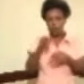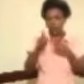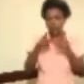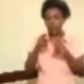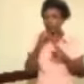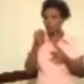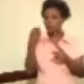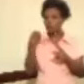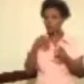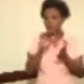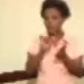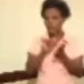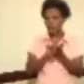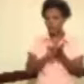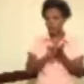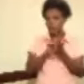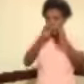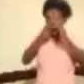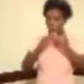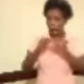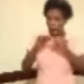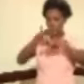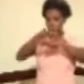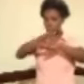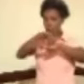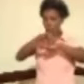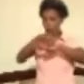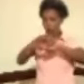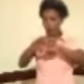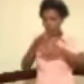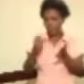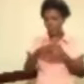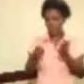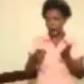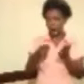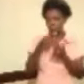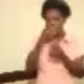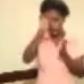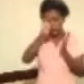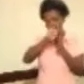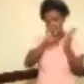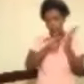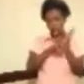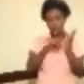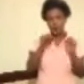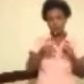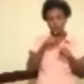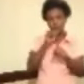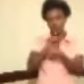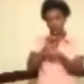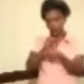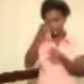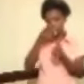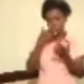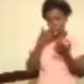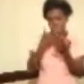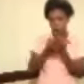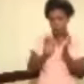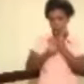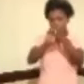de nues propriétés, qui étaient des cailles sous eux, qui étaient des magasins sous eux. L'État a un droit exproprié, mais il faut que l'État baille le bon exemple pour